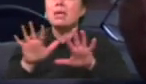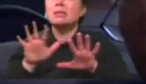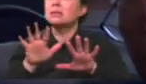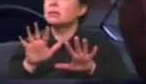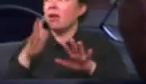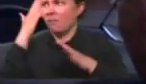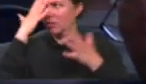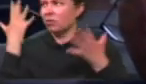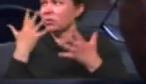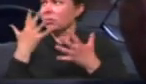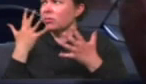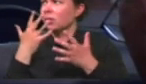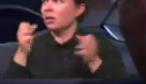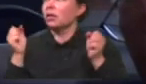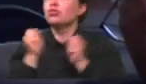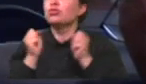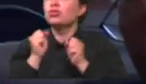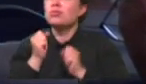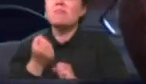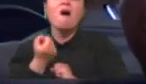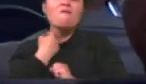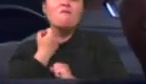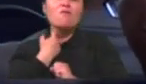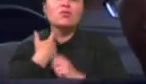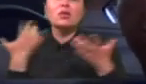A wiecie Państwo, gdzie leży Zimna Wódka?